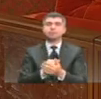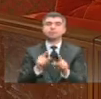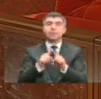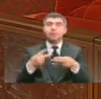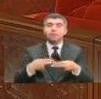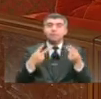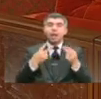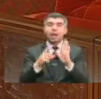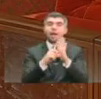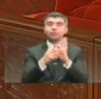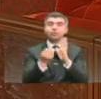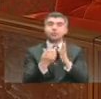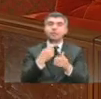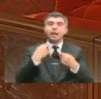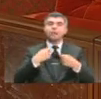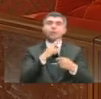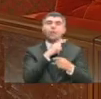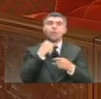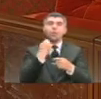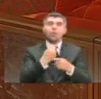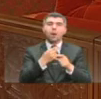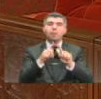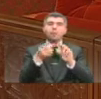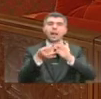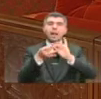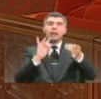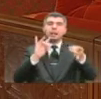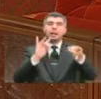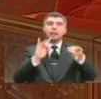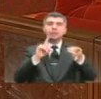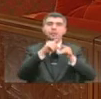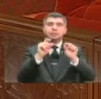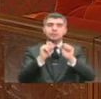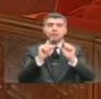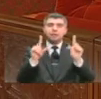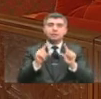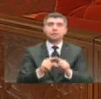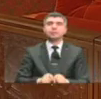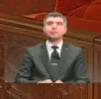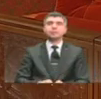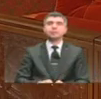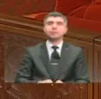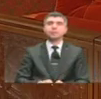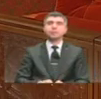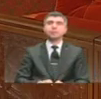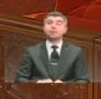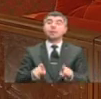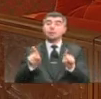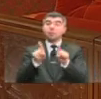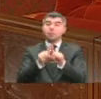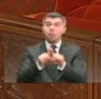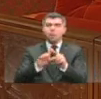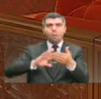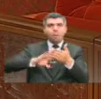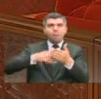الحكومه باش نشئ بوابه سميتها ديال شراكه اسوسياسيون اللي كيلزم جميع